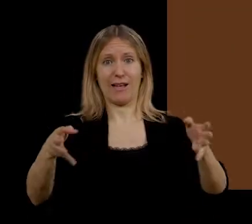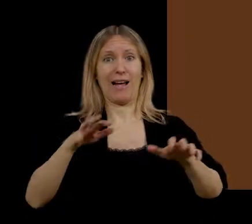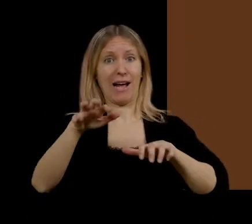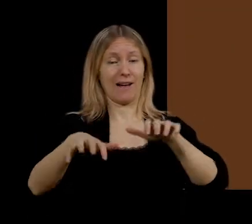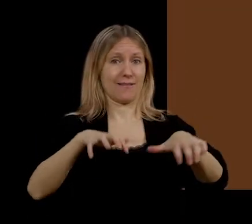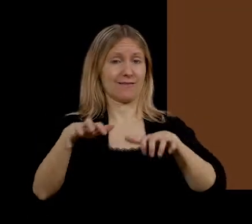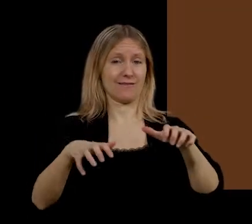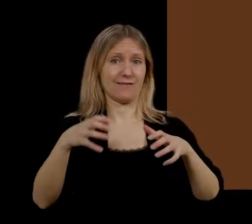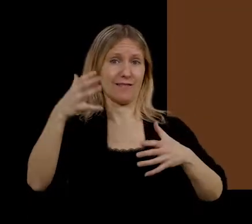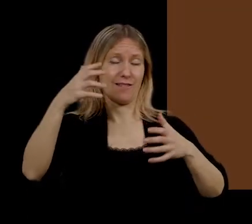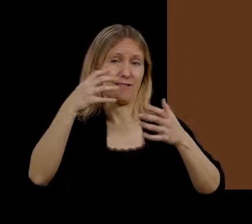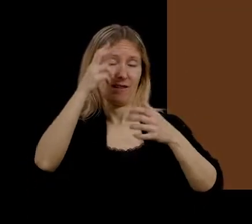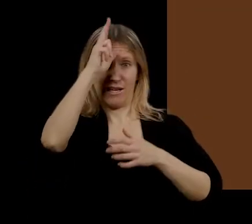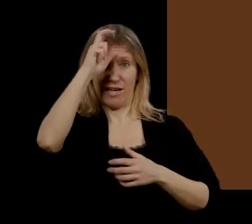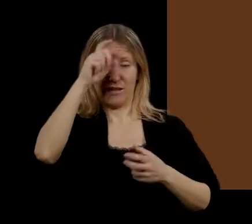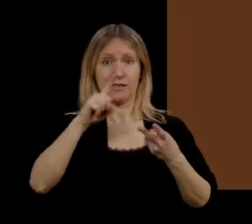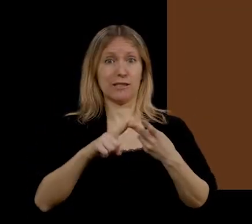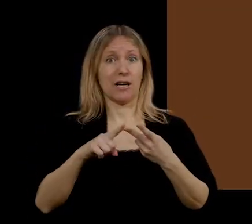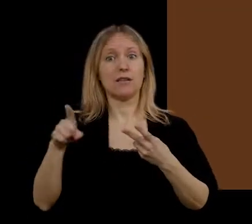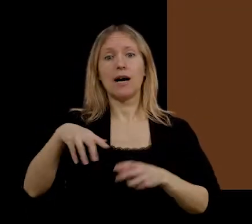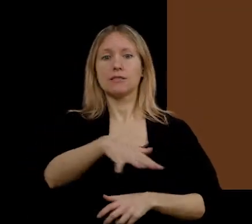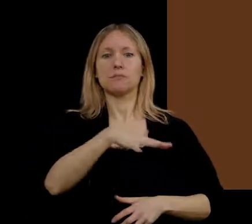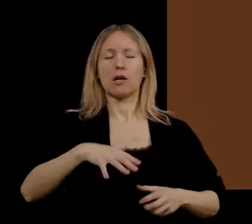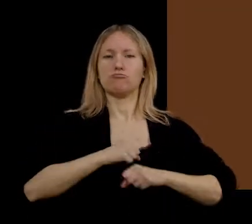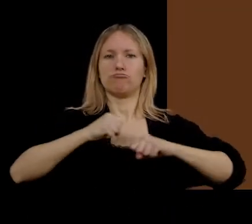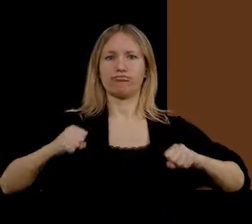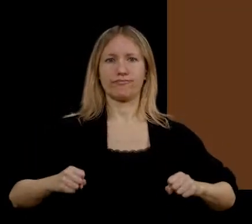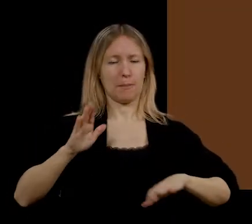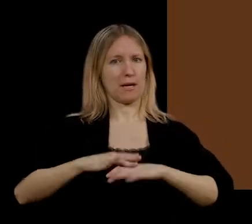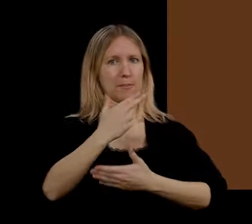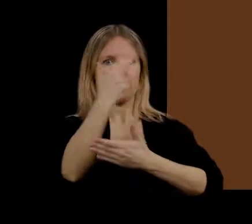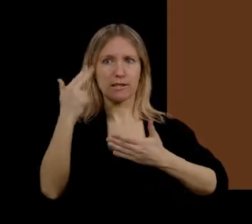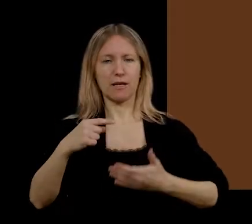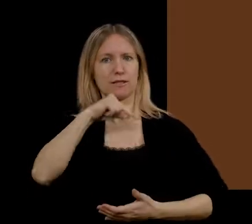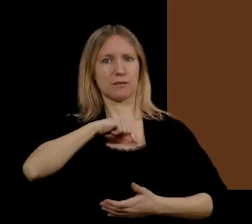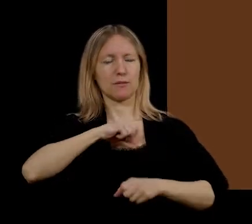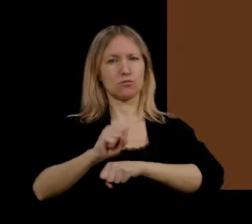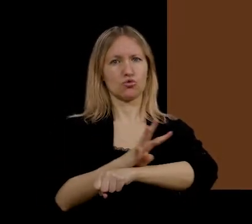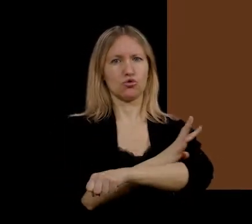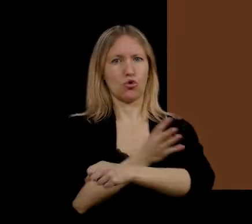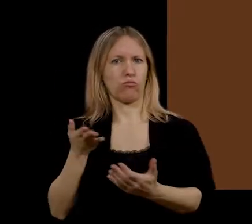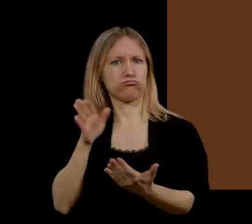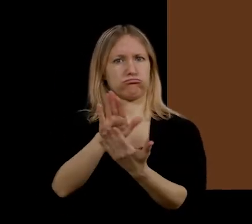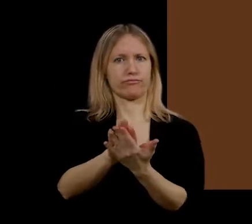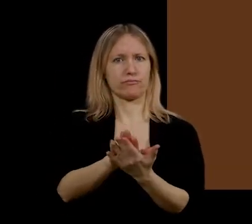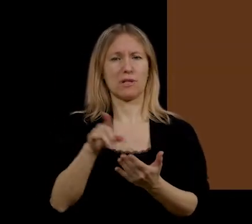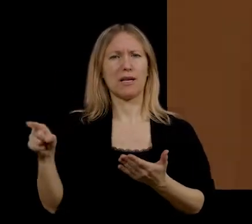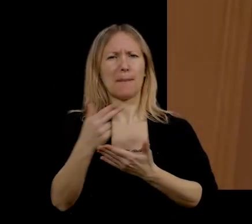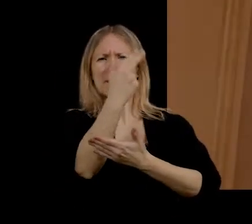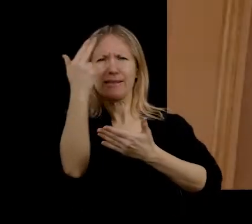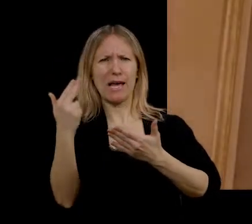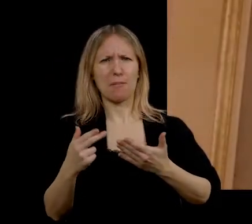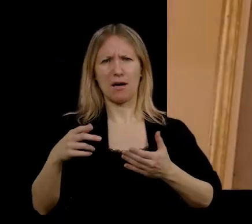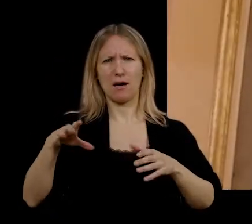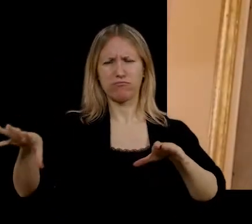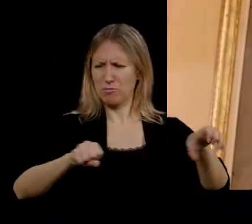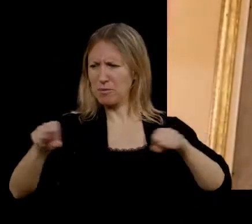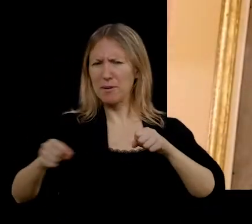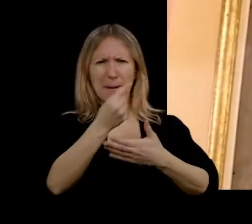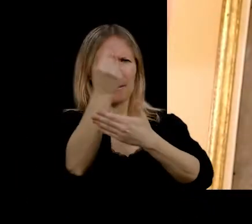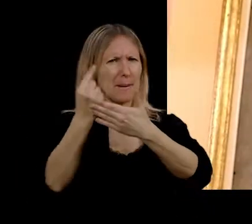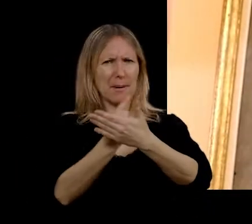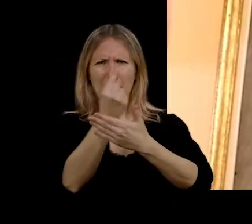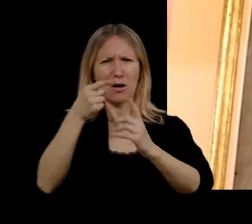seva l'espai que necessitava per poder pintar i plasmar els seus sentiments i emocions. Abelló pintava amb allò que